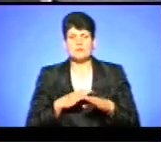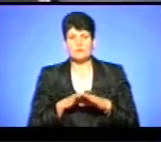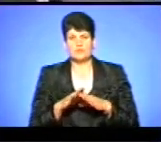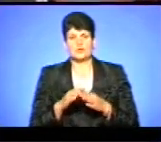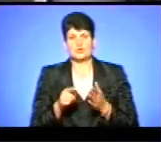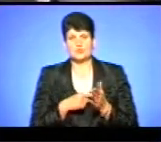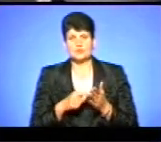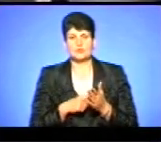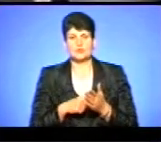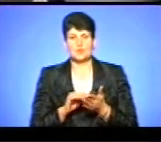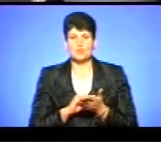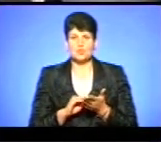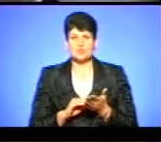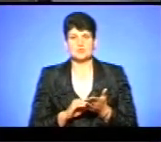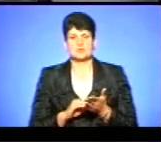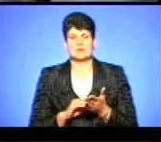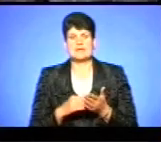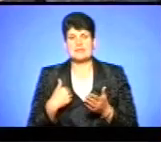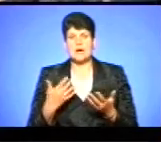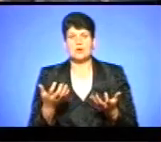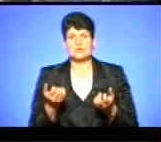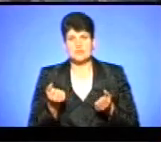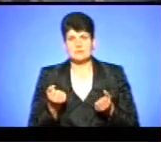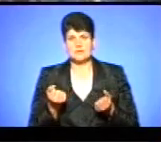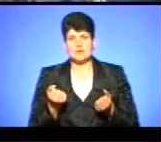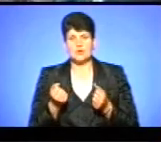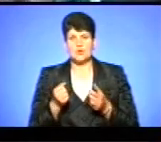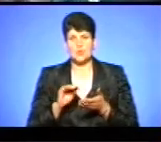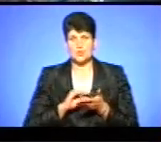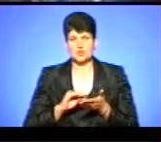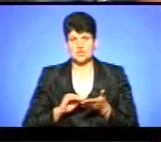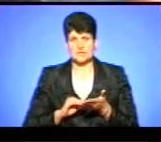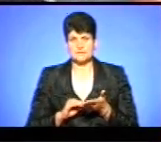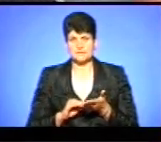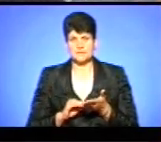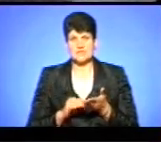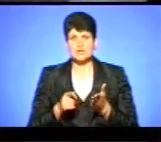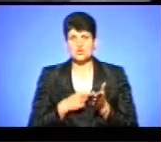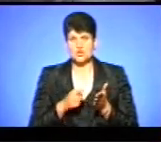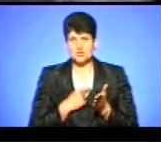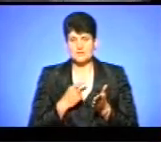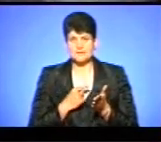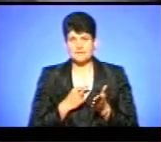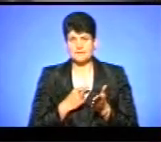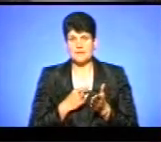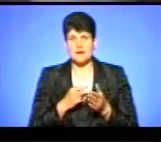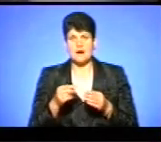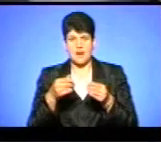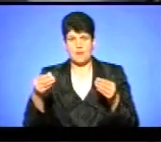олівцями, пеналами. Я отримала ручки, зошити,